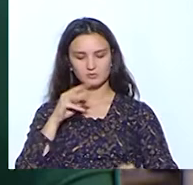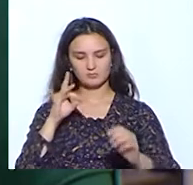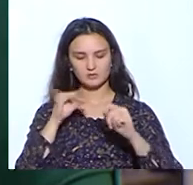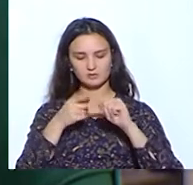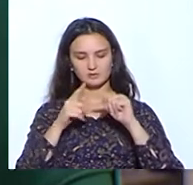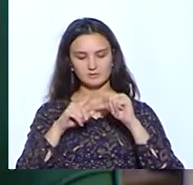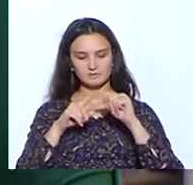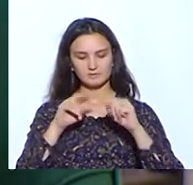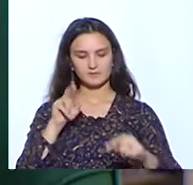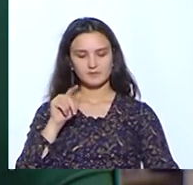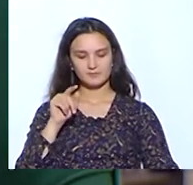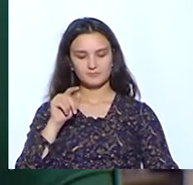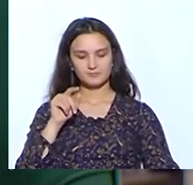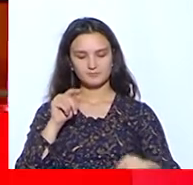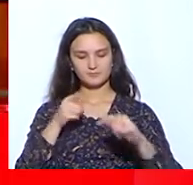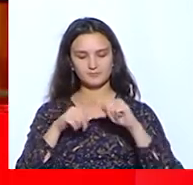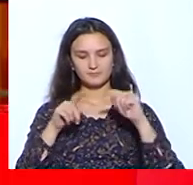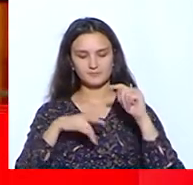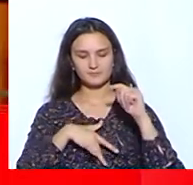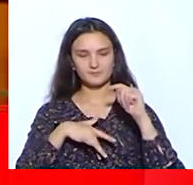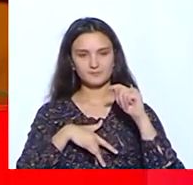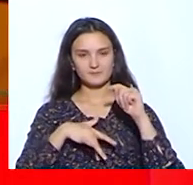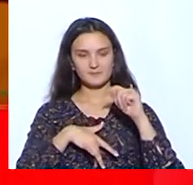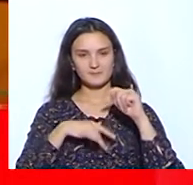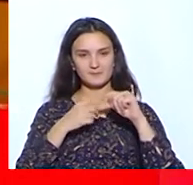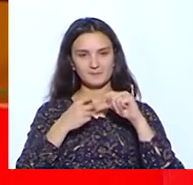თანხმებით და მასზე გუჩანსლავის ტაქტის